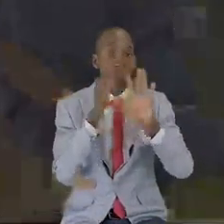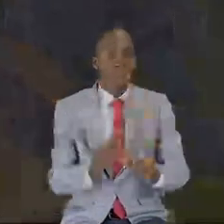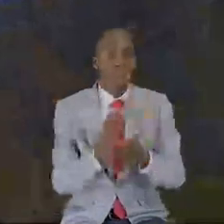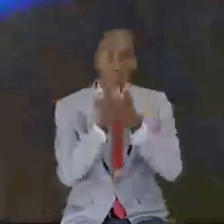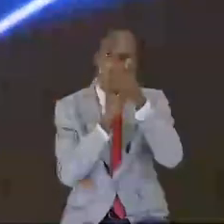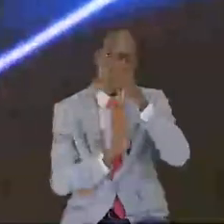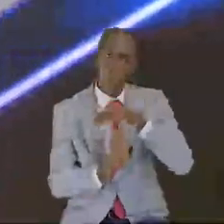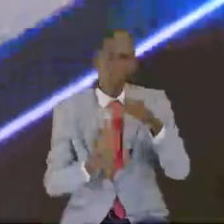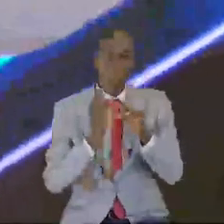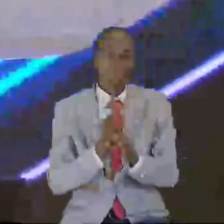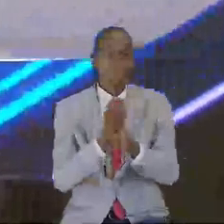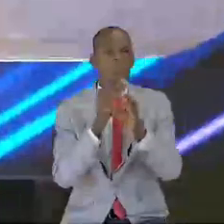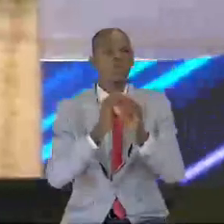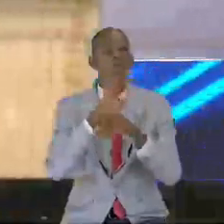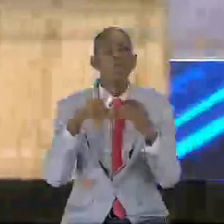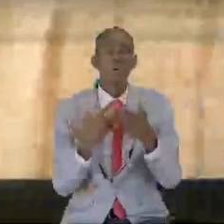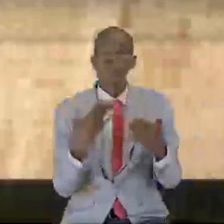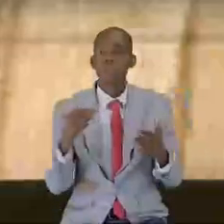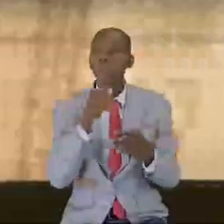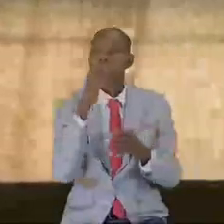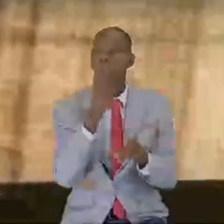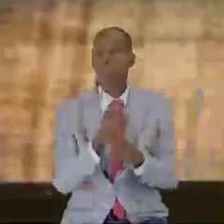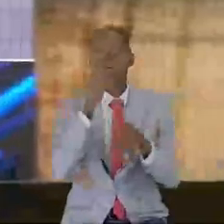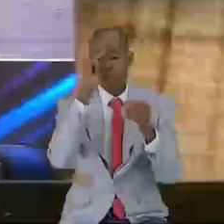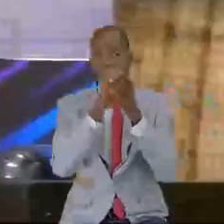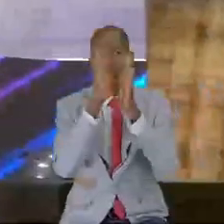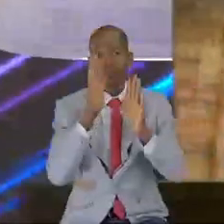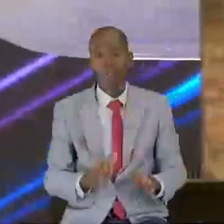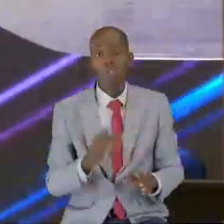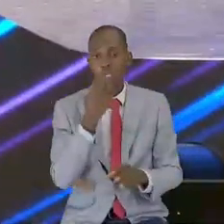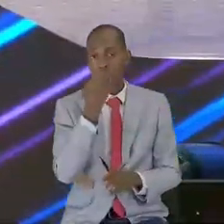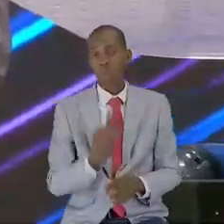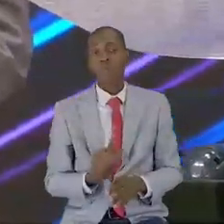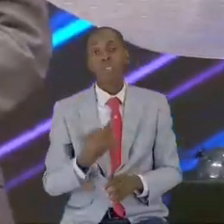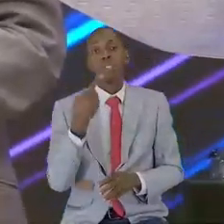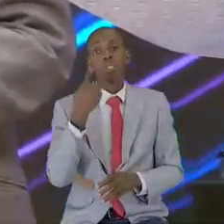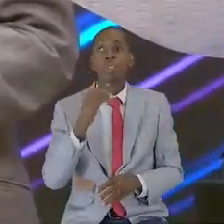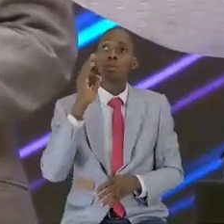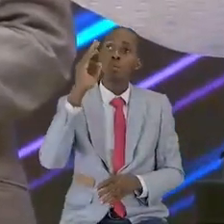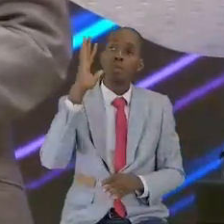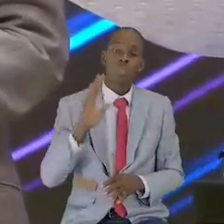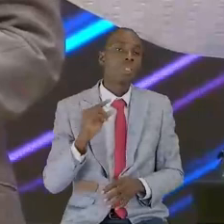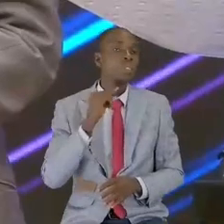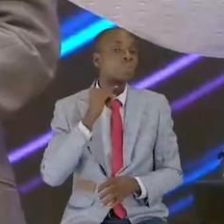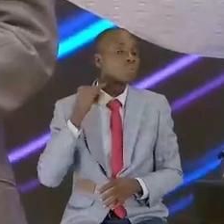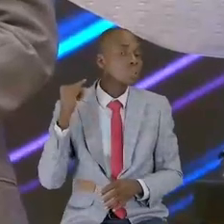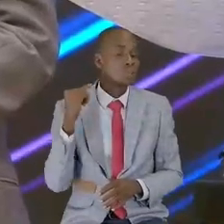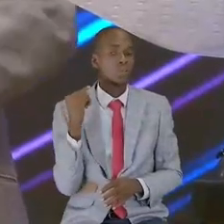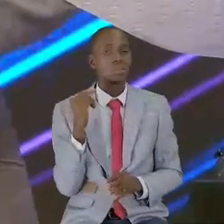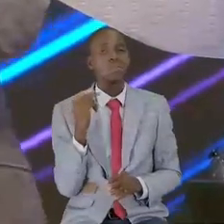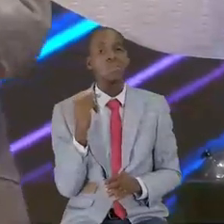non médisants, sobres. Pas seulement les croyants seuls, les ministres, les prédicateurs, les